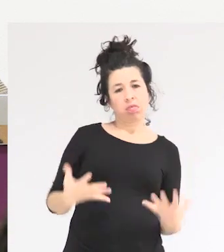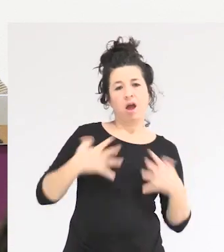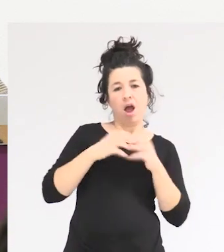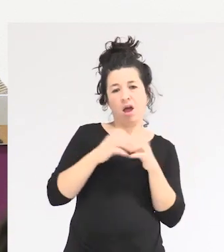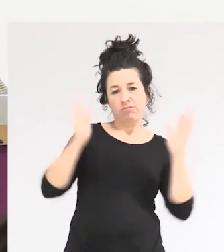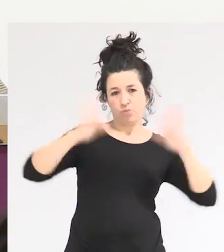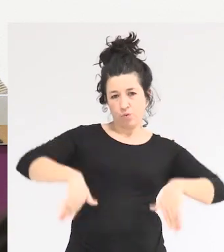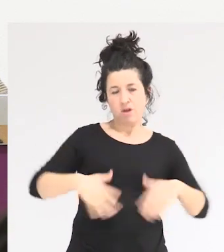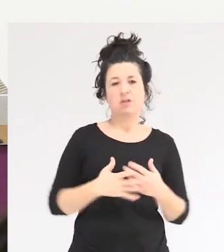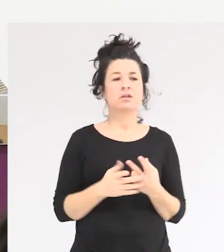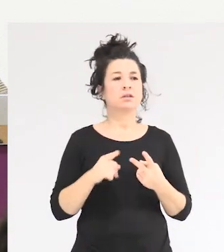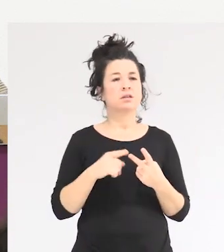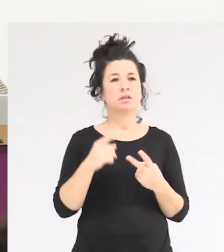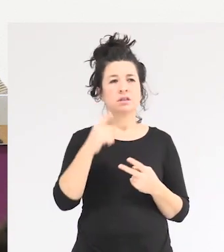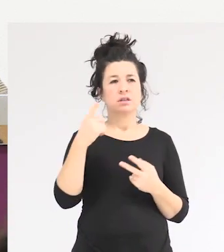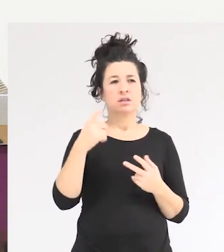zuen.